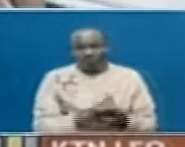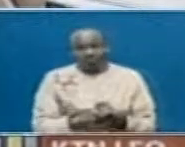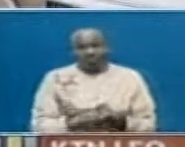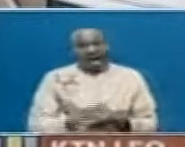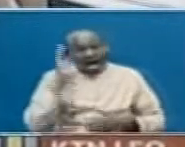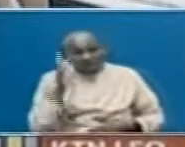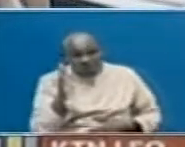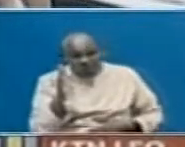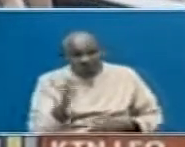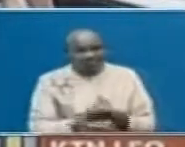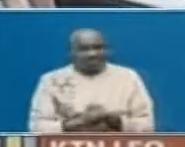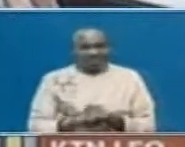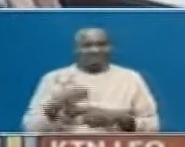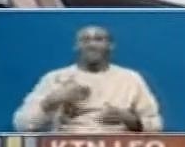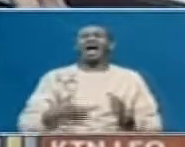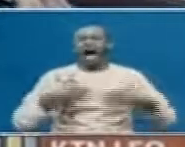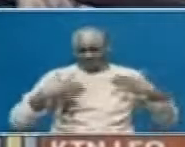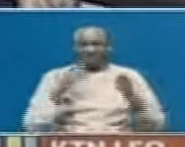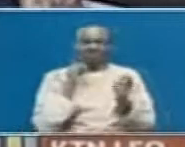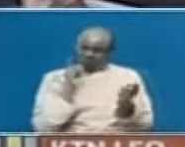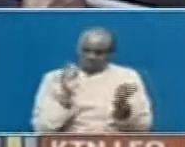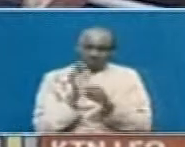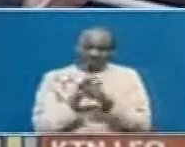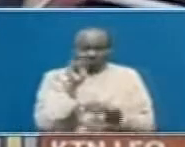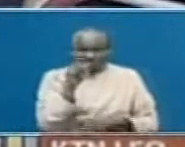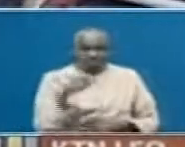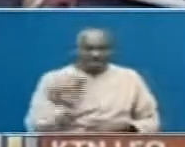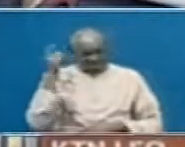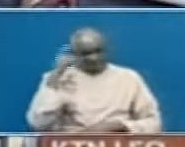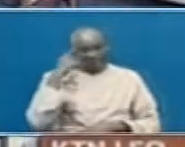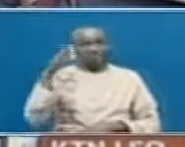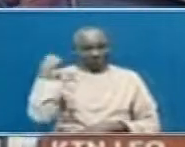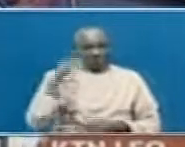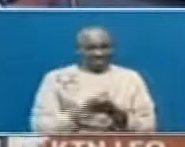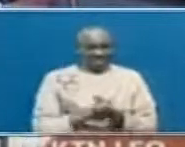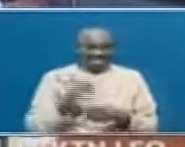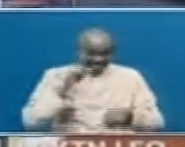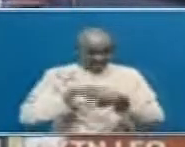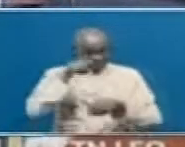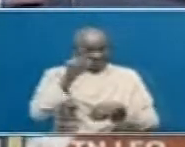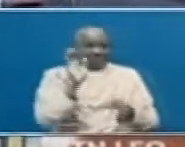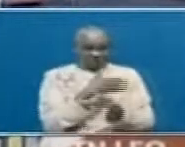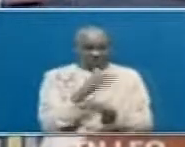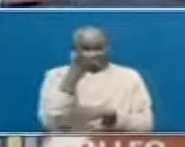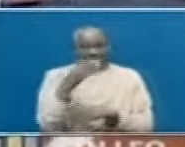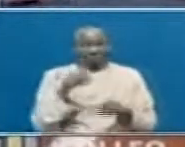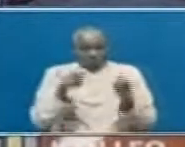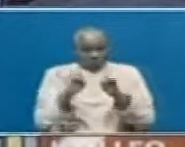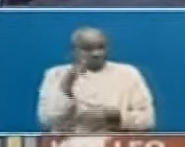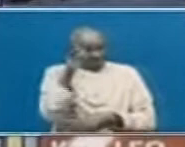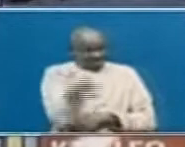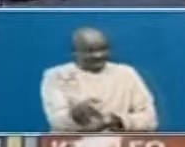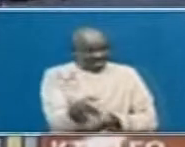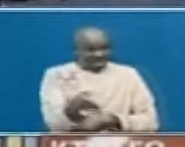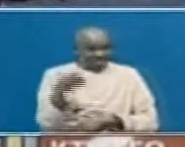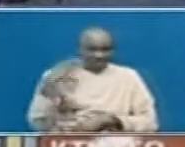salama. Salamu. Salam. Nafurahi sana kukuona. Manake nakumbuka mimi nilikuwa ni mmoja wakati huo nikitangaza katika studio ambaye nili